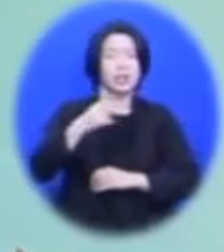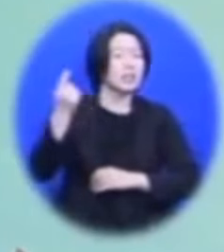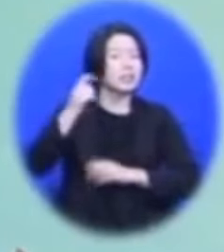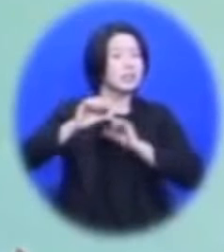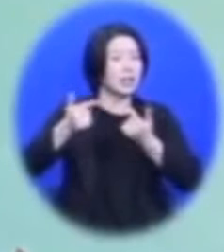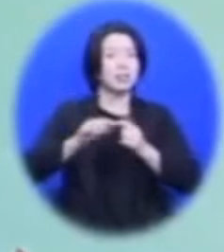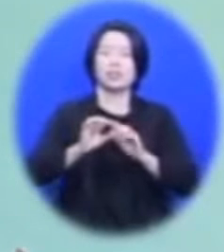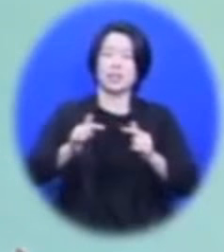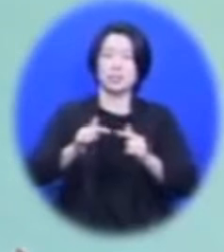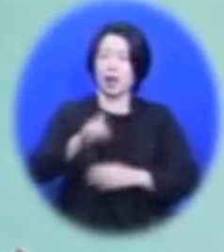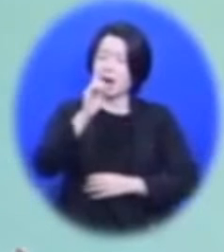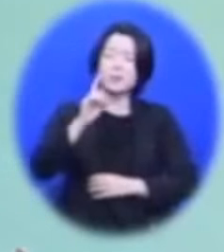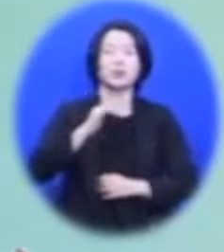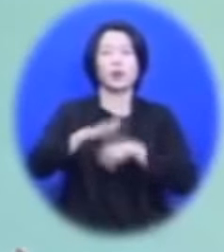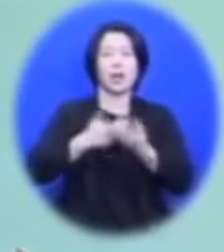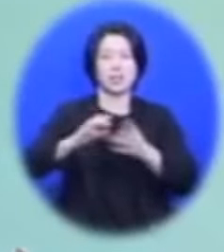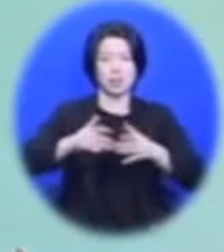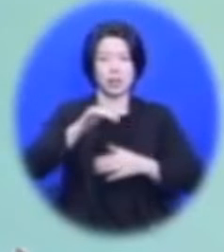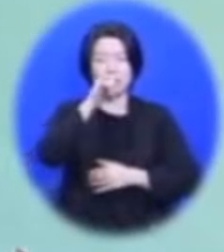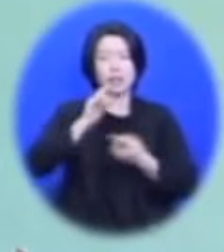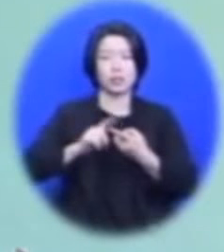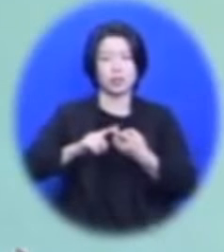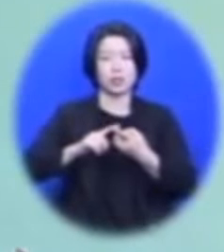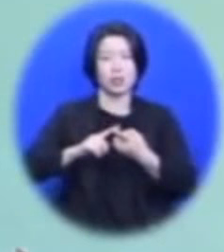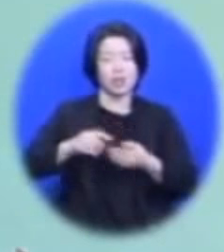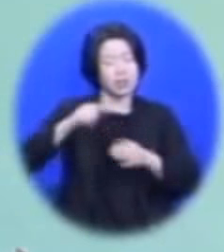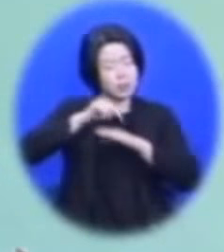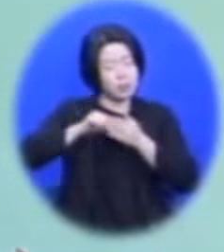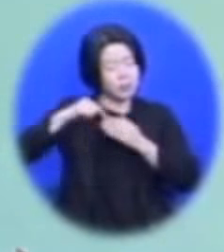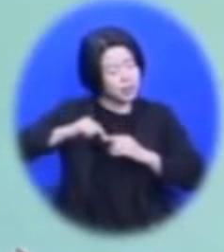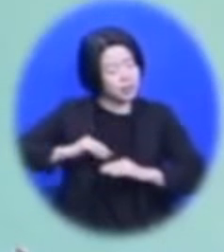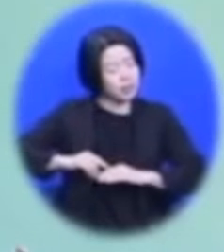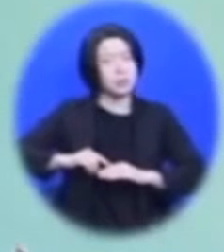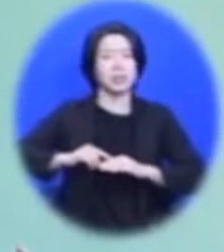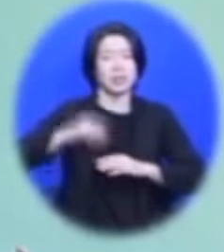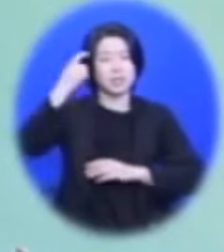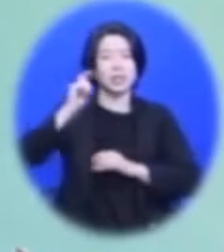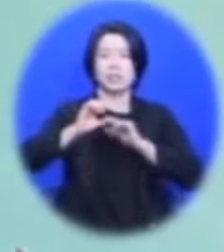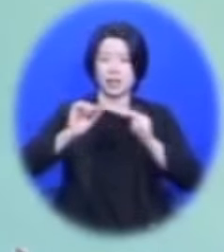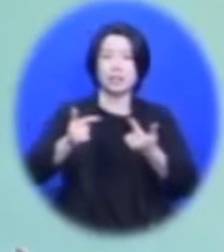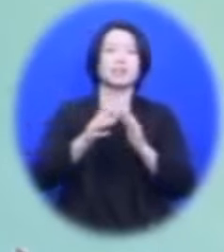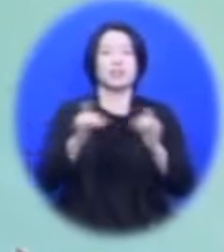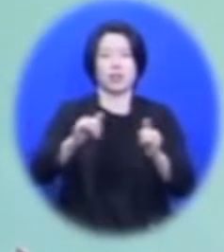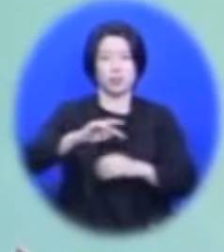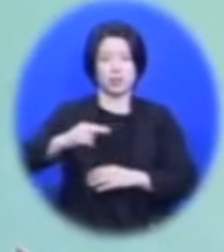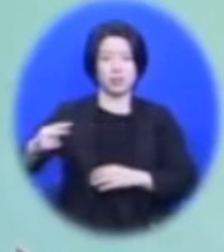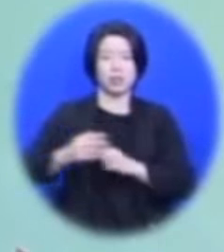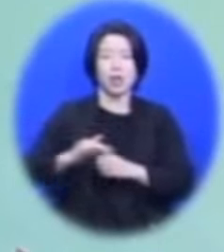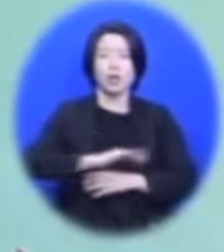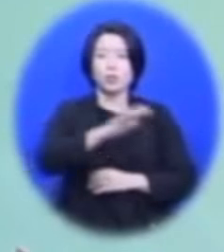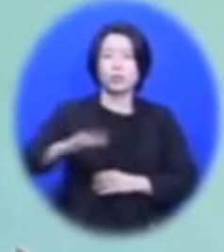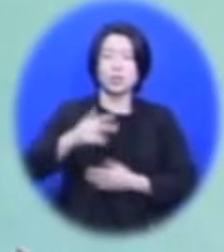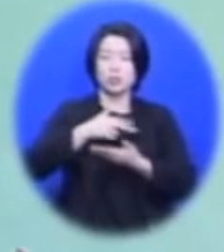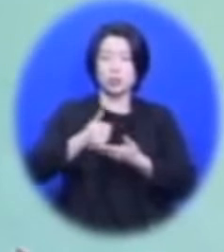아니지만 한 번도 하나님의 나라가 있다는 것을 진지하게 생각해 보지 못하고 살았던 사람들. 우리 주님이